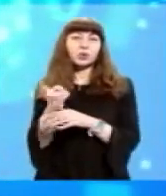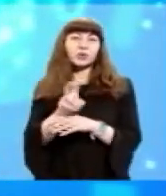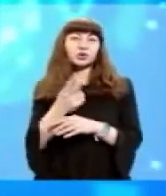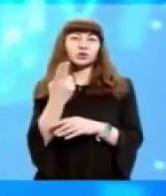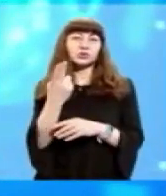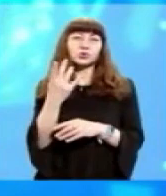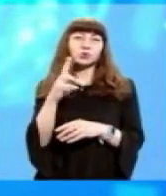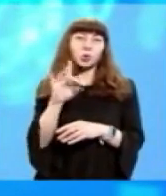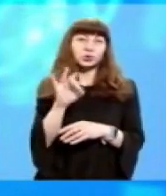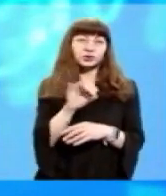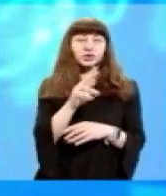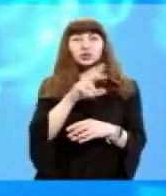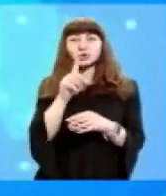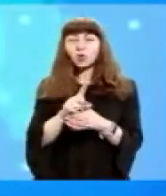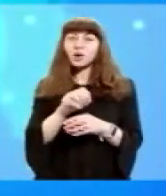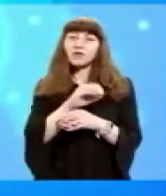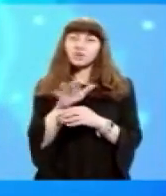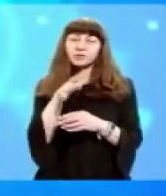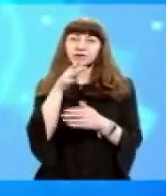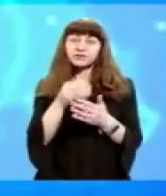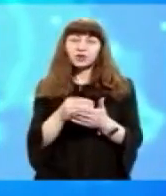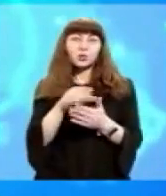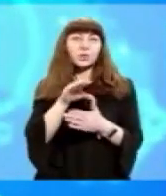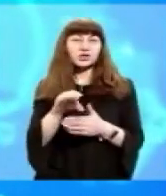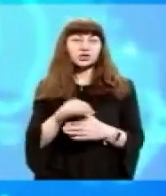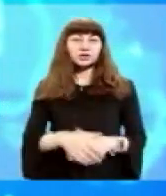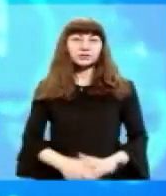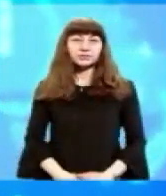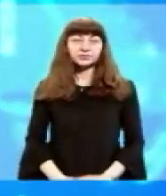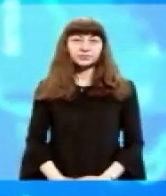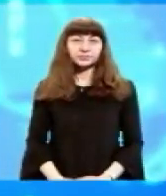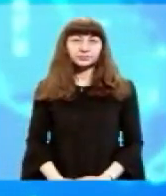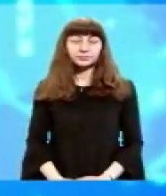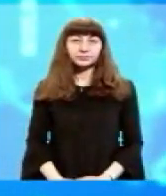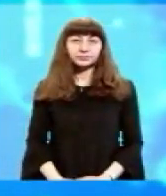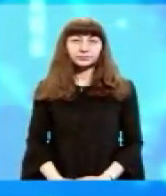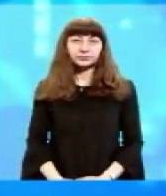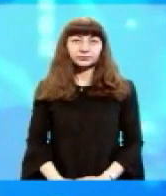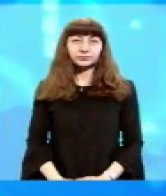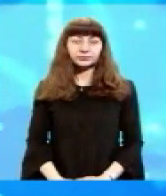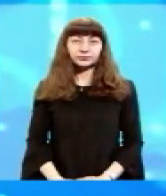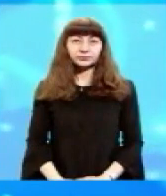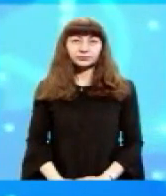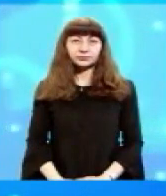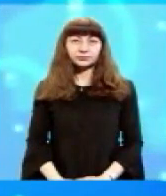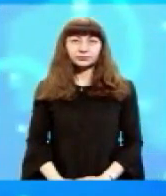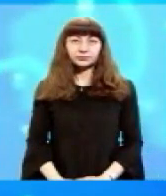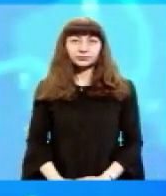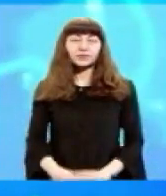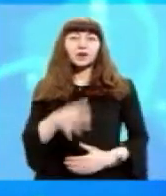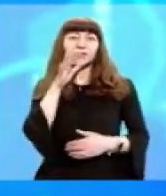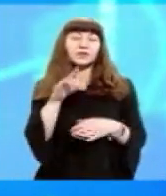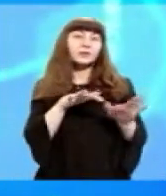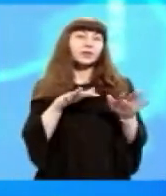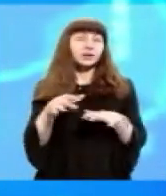көрсету орталығына жүгінген азаматқа темір тұлпардың тіркеу номері табысталды. Шара барысында сала мамандары заңдастыру бойынша